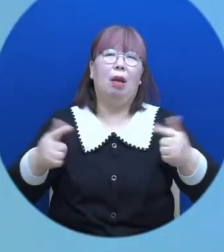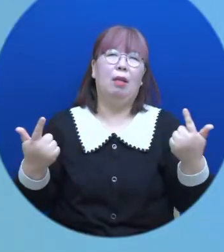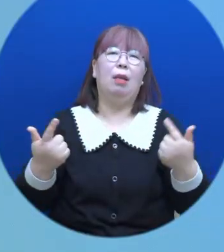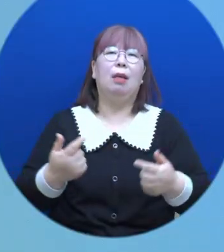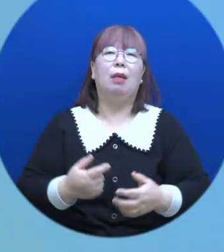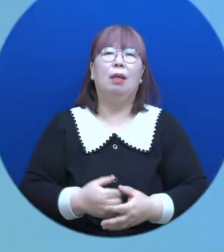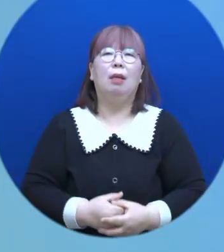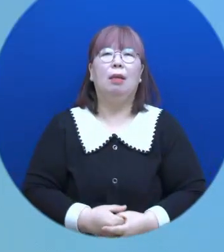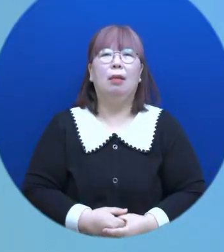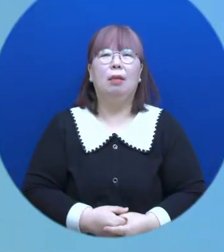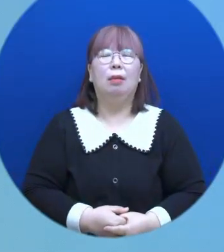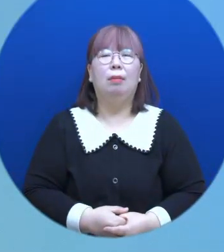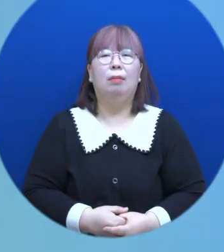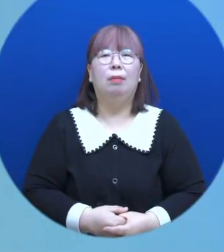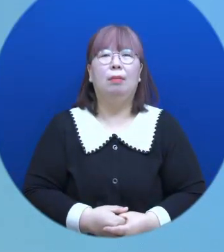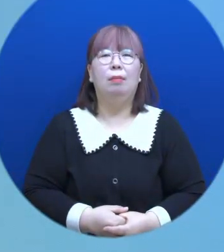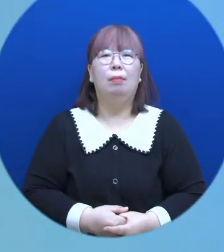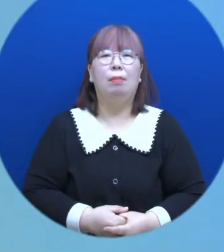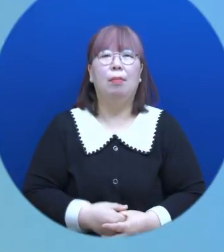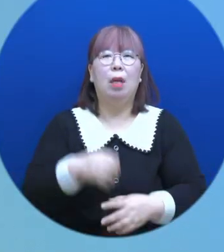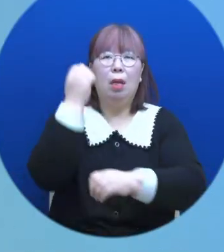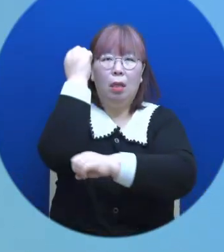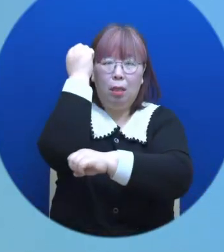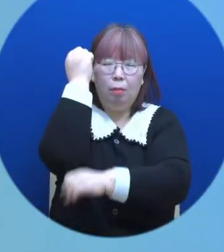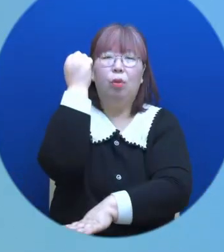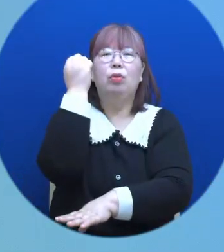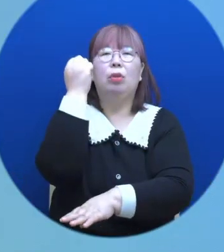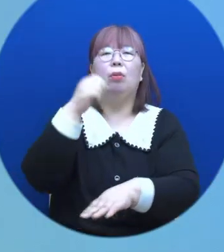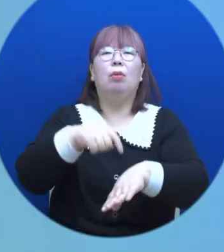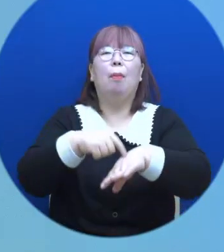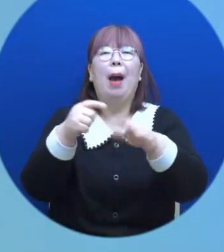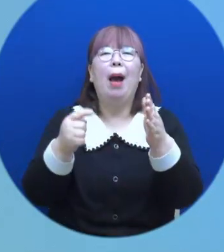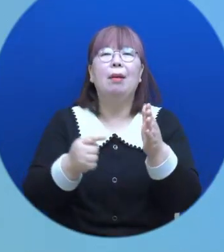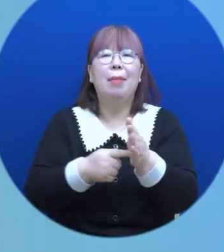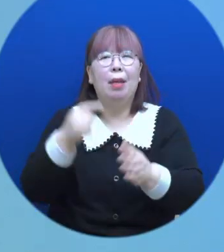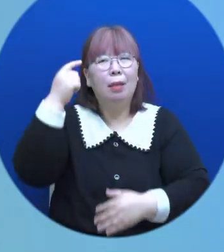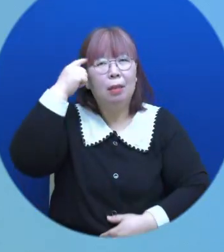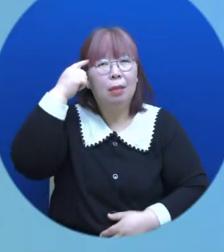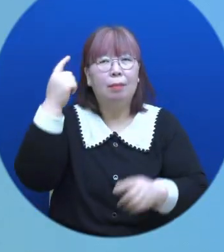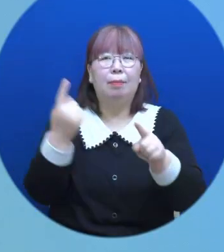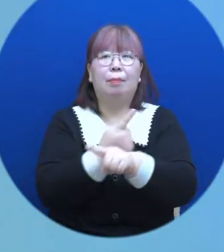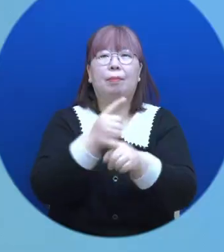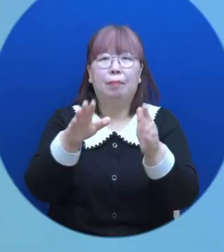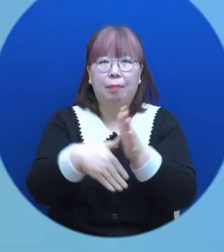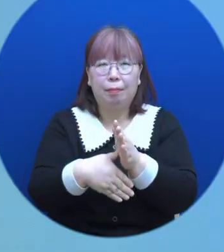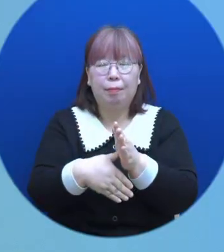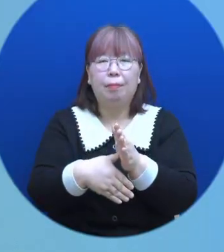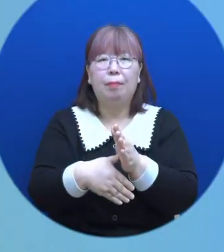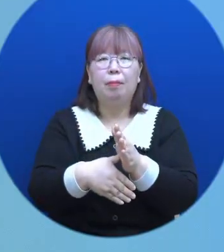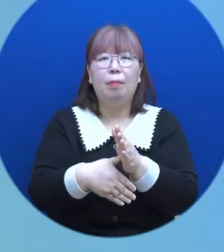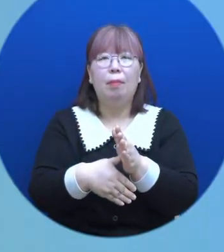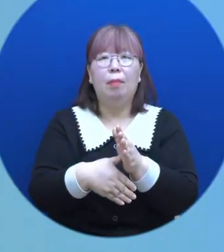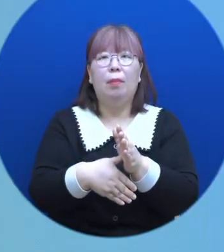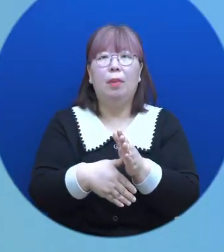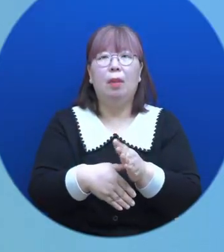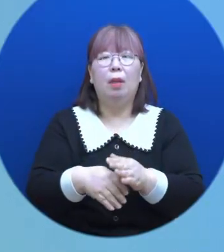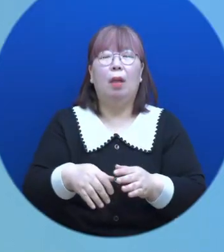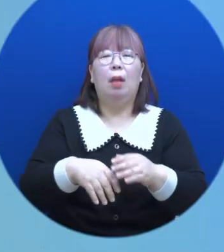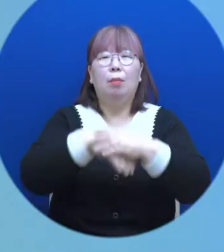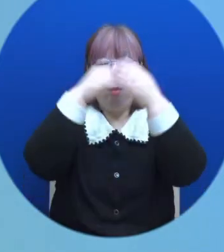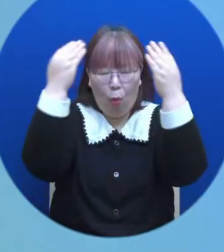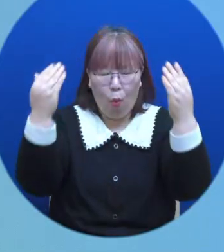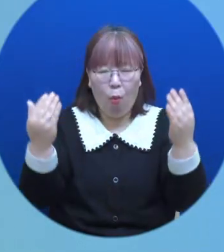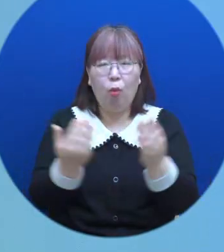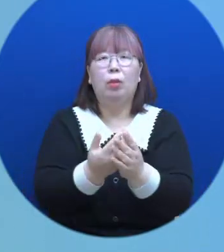걸 말씀하고 있는 거죠. 근본적으로 마음의 생각을 바꿀 때 비로소 무엇이다? 전인적